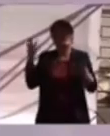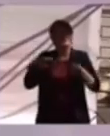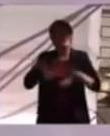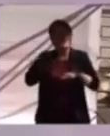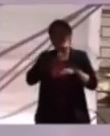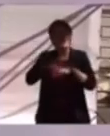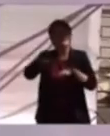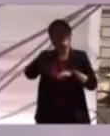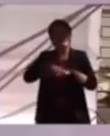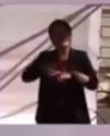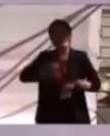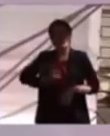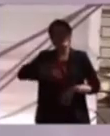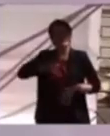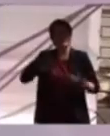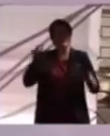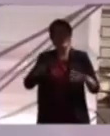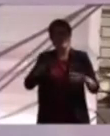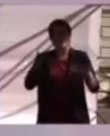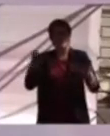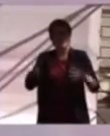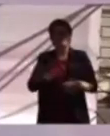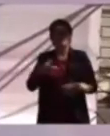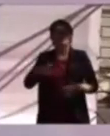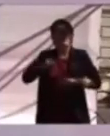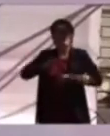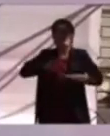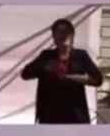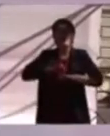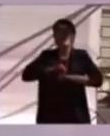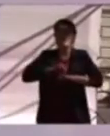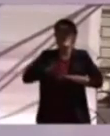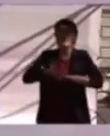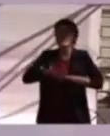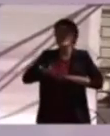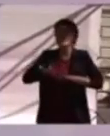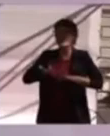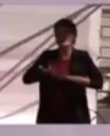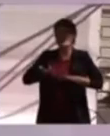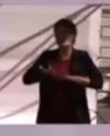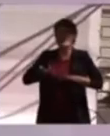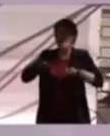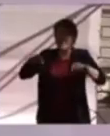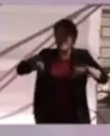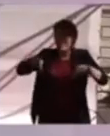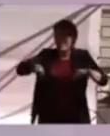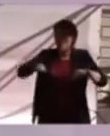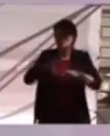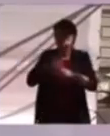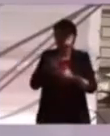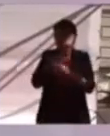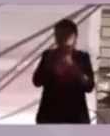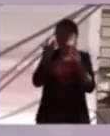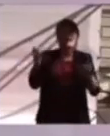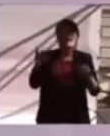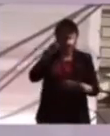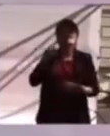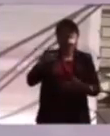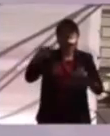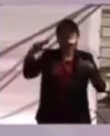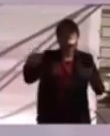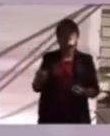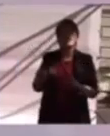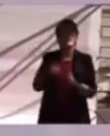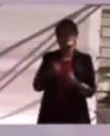credo che ancor di più oggi il tema sia quello che se non c'è sicurezza non si lavora e ti fermi per